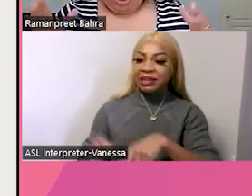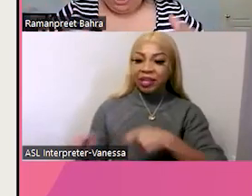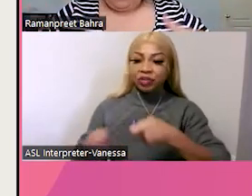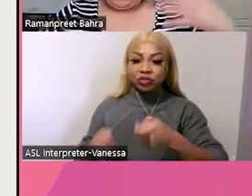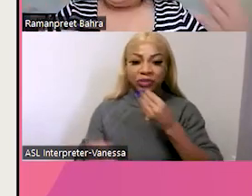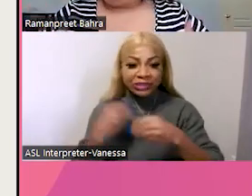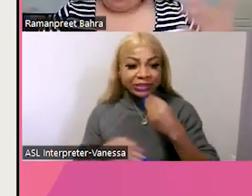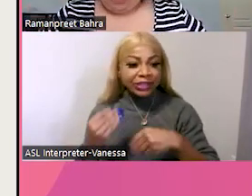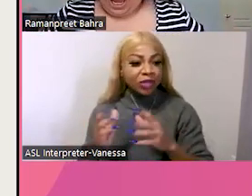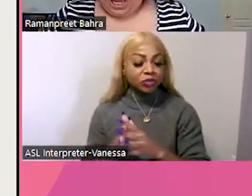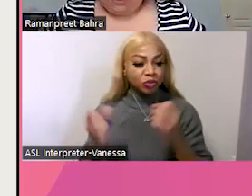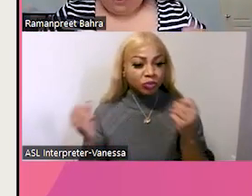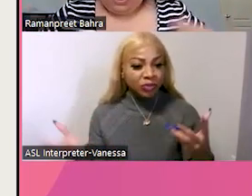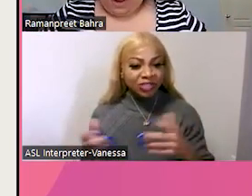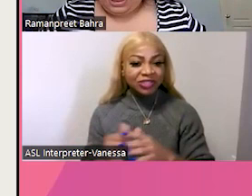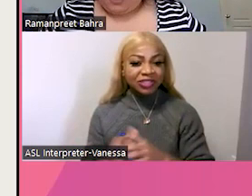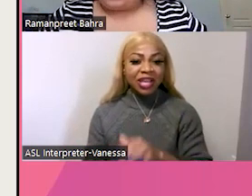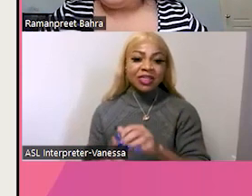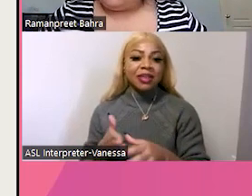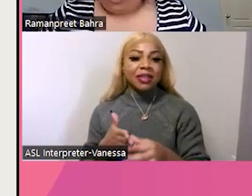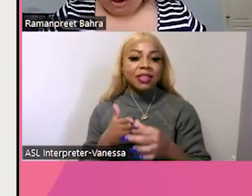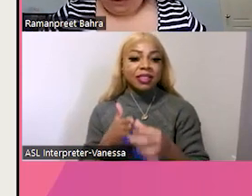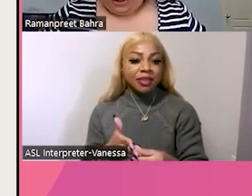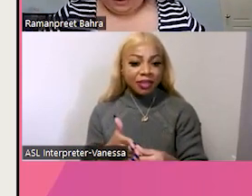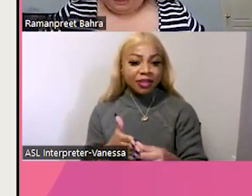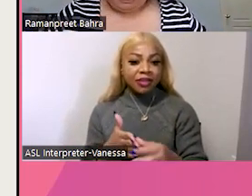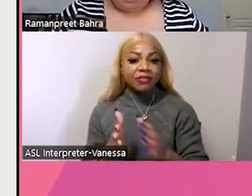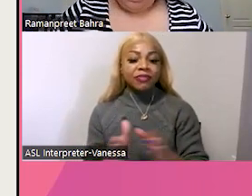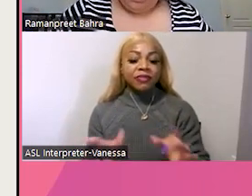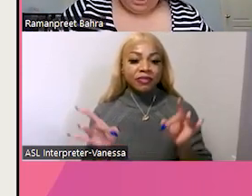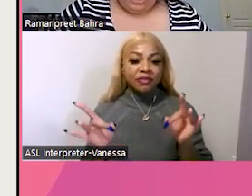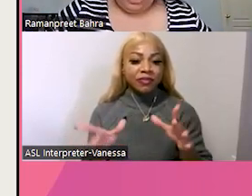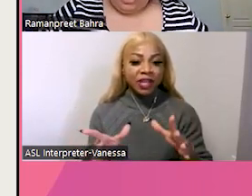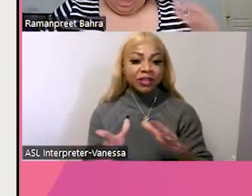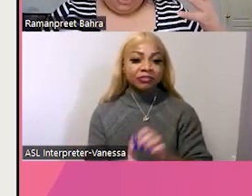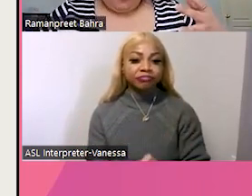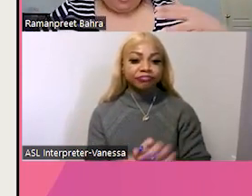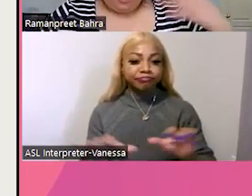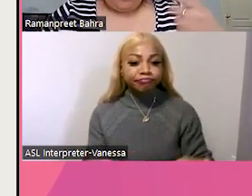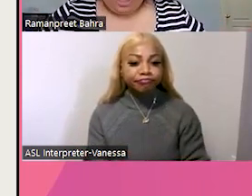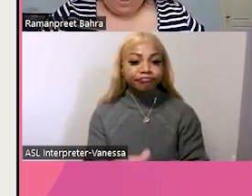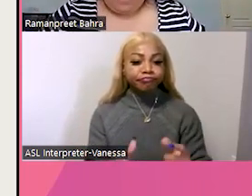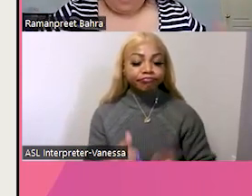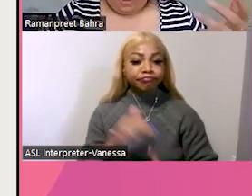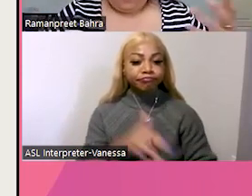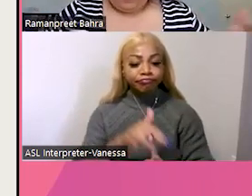féminines corpulentes sont immorales, sont sans contrôle, sont excessifs. Et cela donc